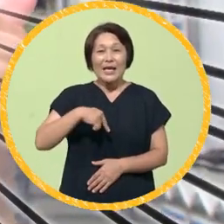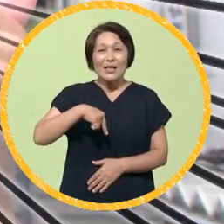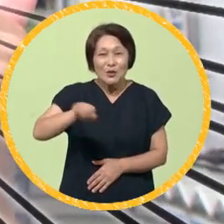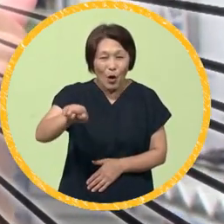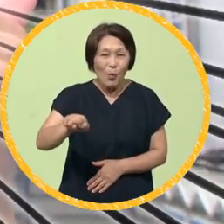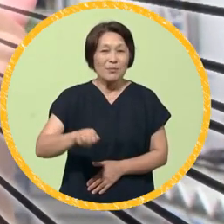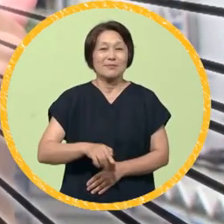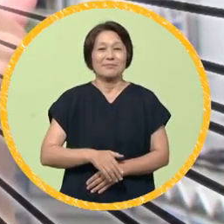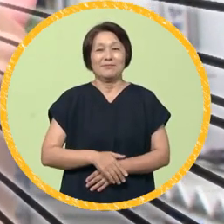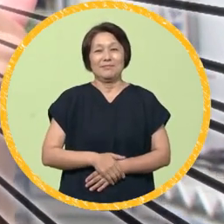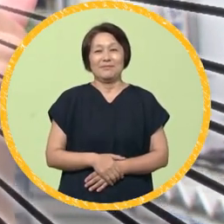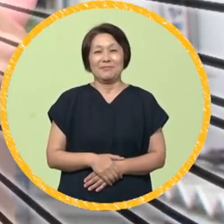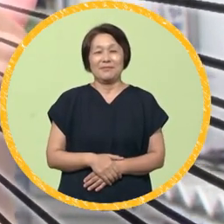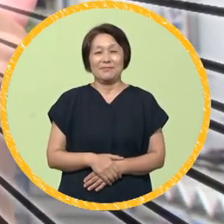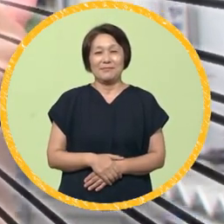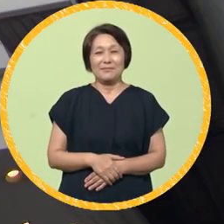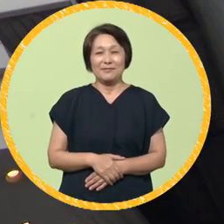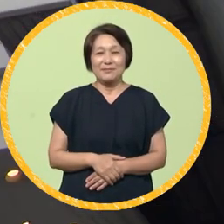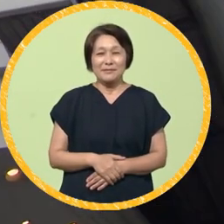ぞ。